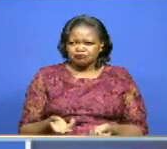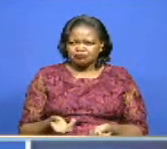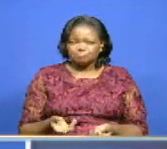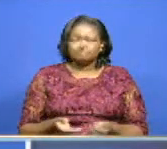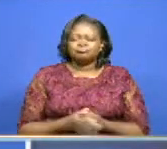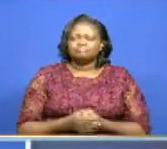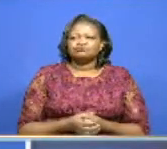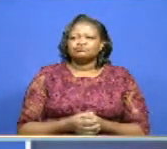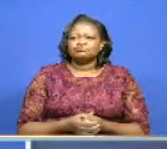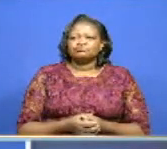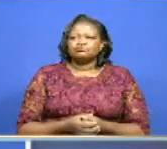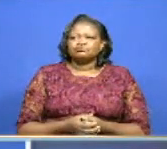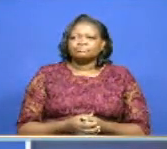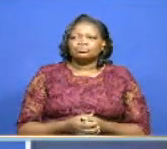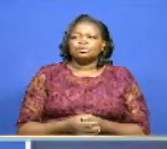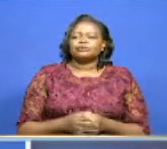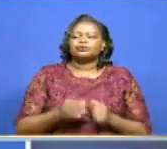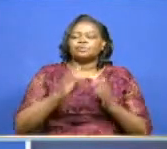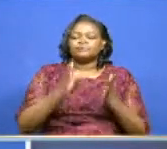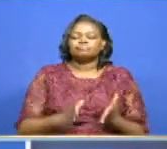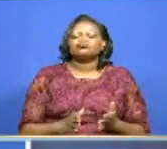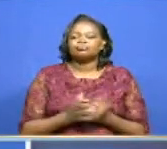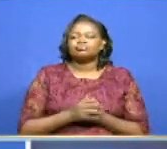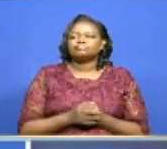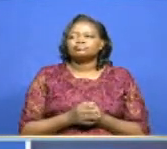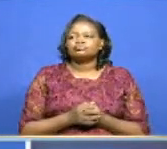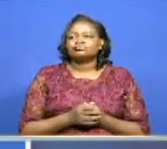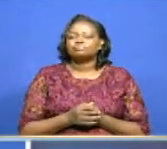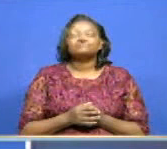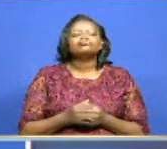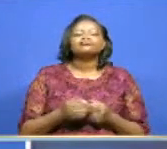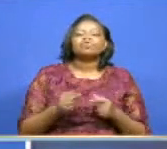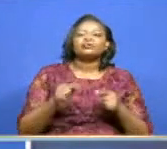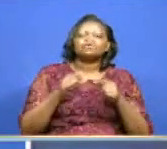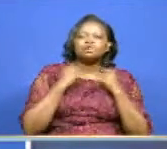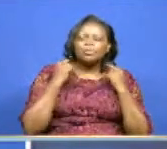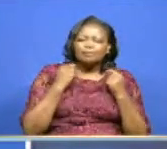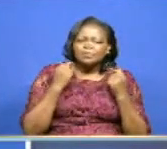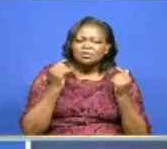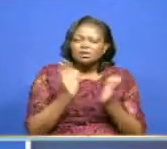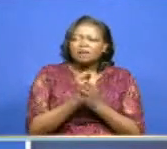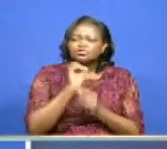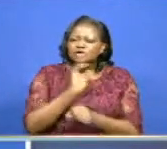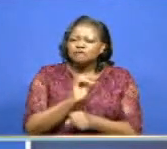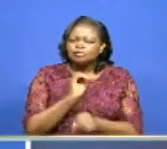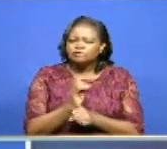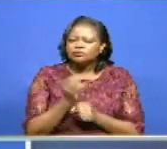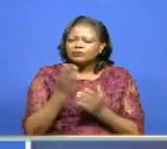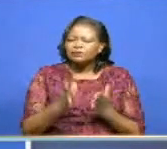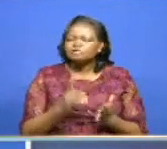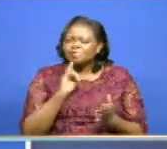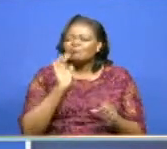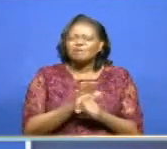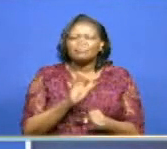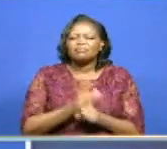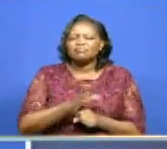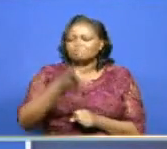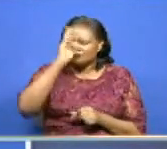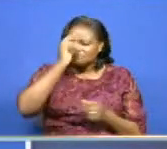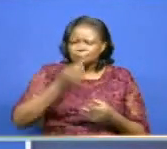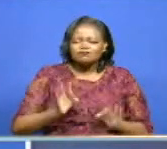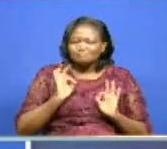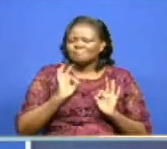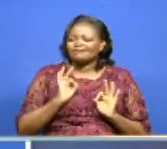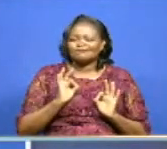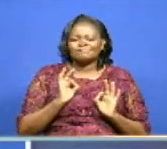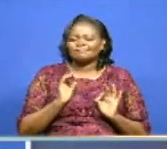ya kidini katika huduma ya taifa ya polisi Daktari Vincent Makokha, maafisa wengi wa polisi wameshindwa kukabiliana na misongo